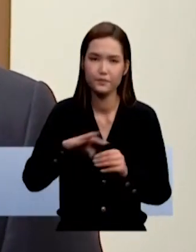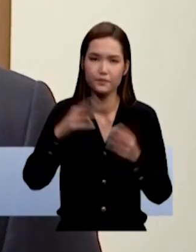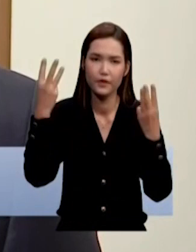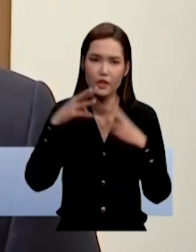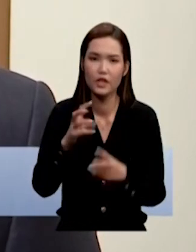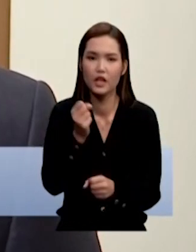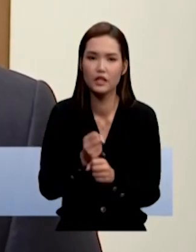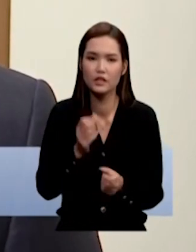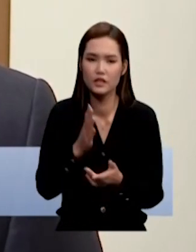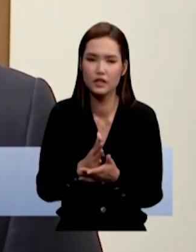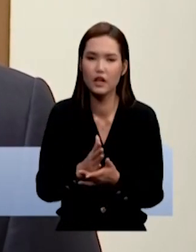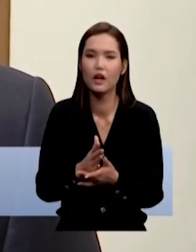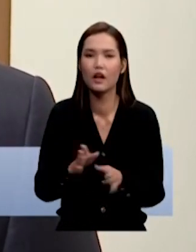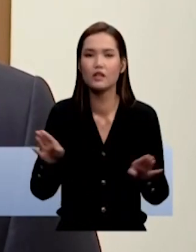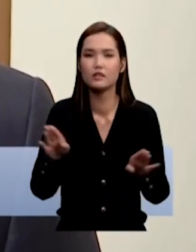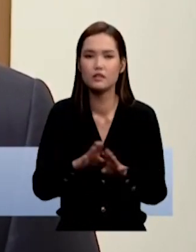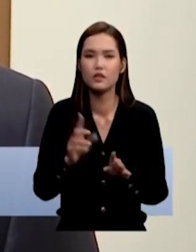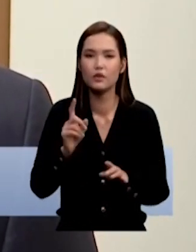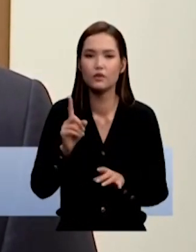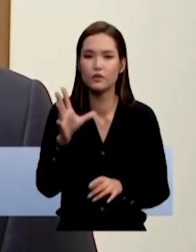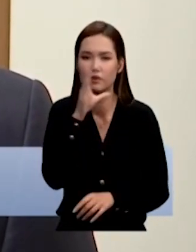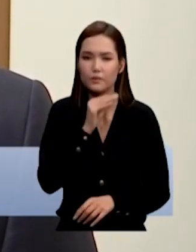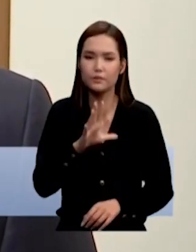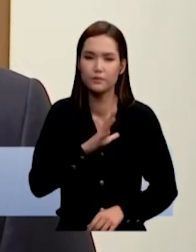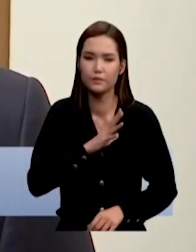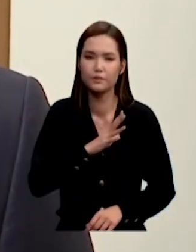сфере электронной энергетики или, допустим,